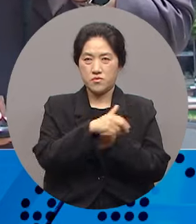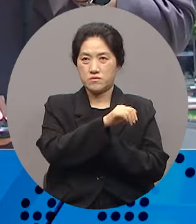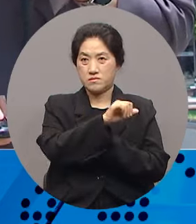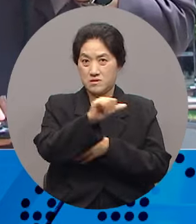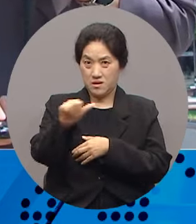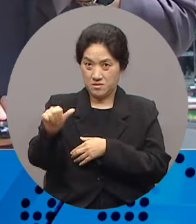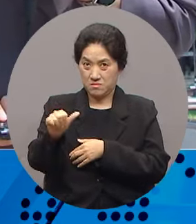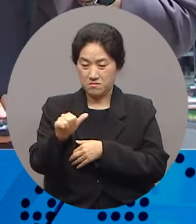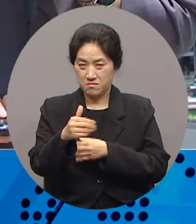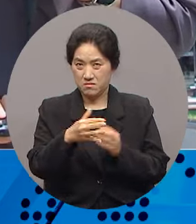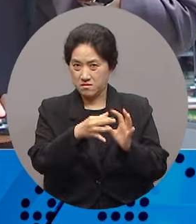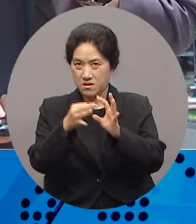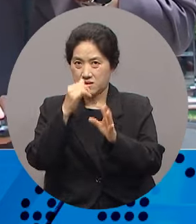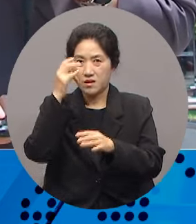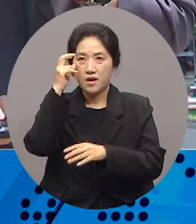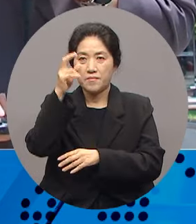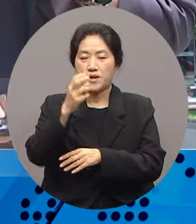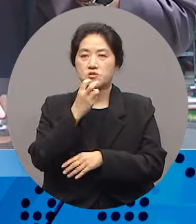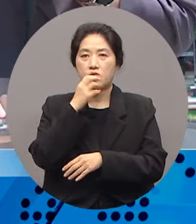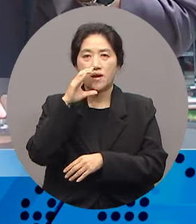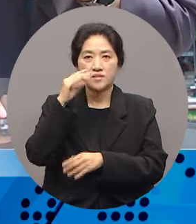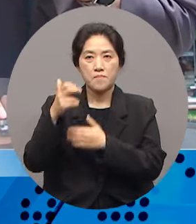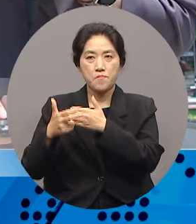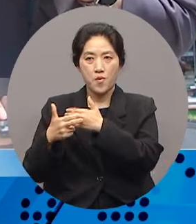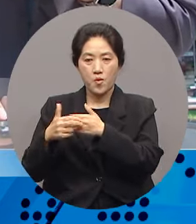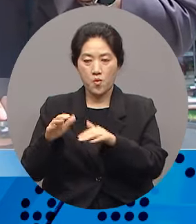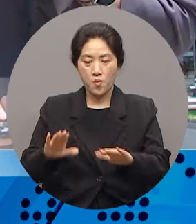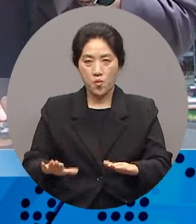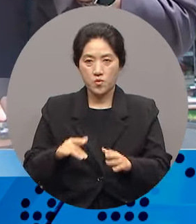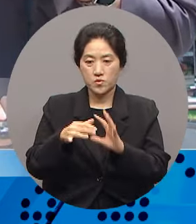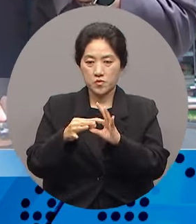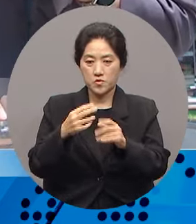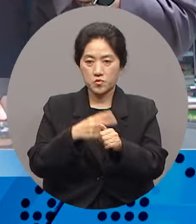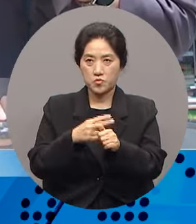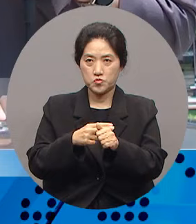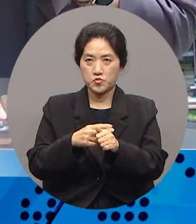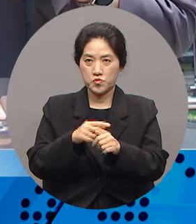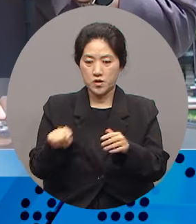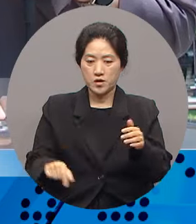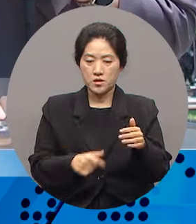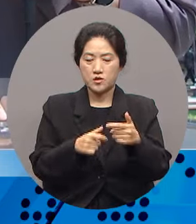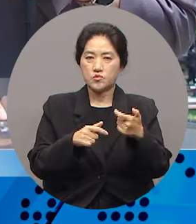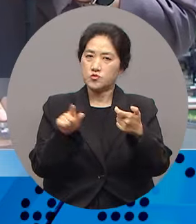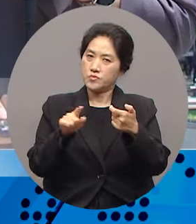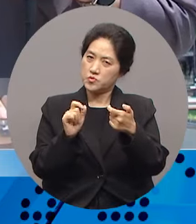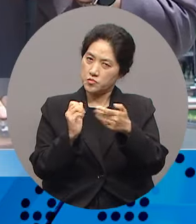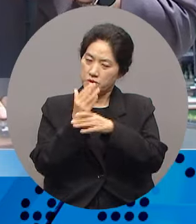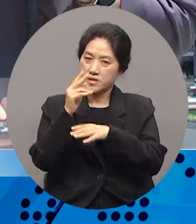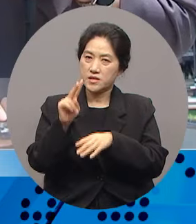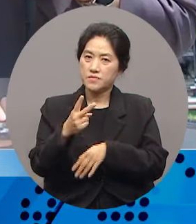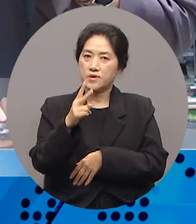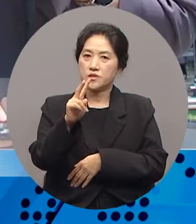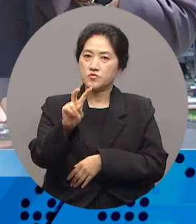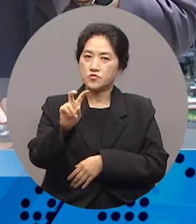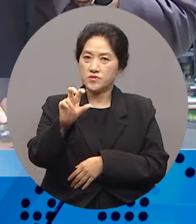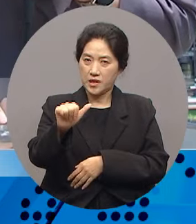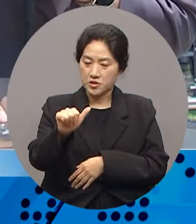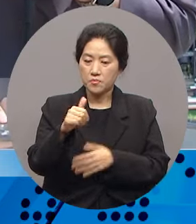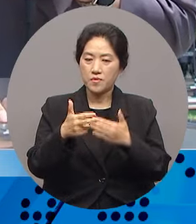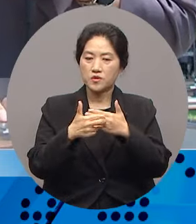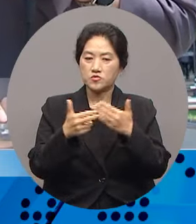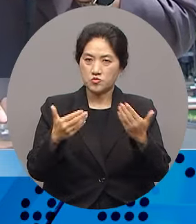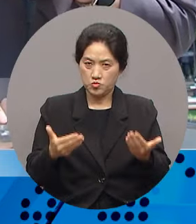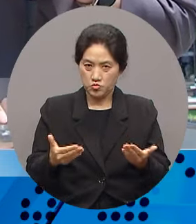본격 확산될 전망입니다. 서울 아산병원에서는 오늘 소속 교수의 60%가 조금 넘는 225명이